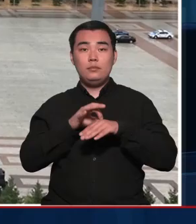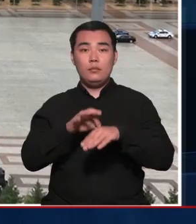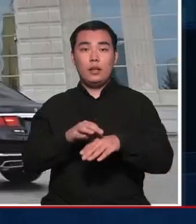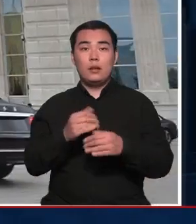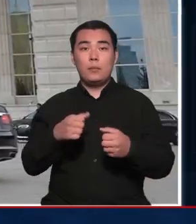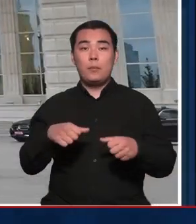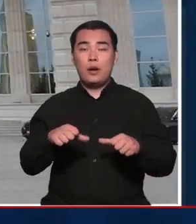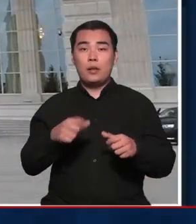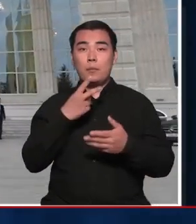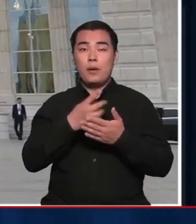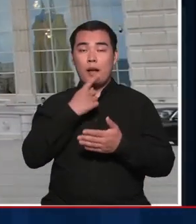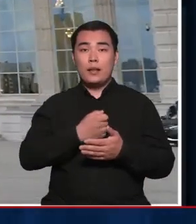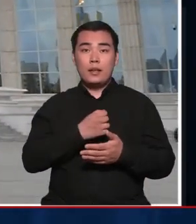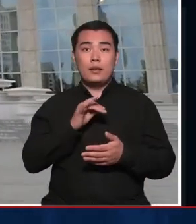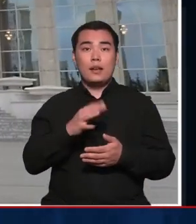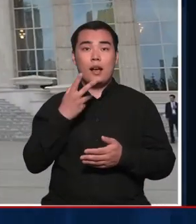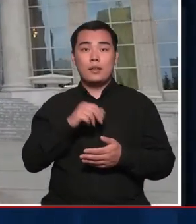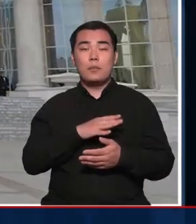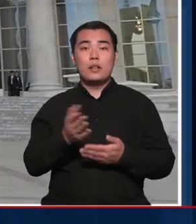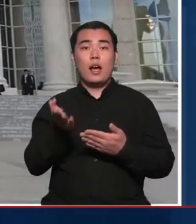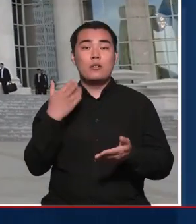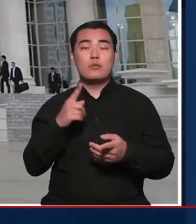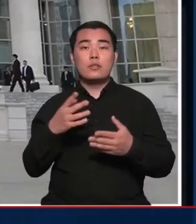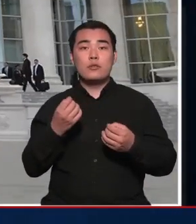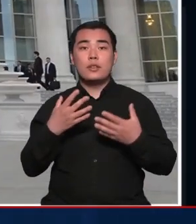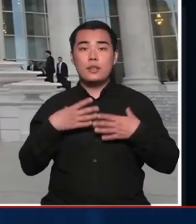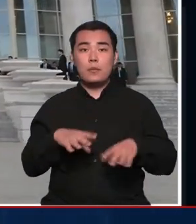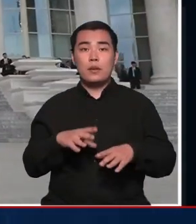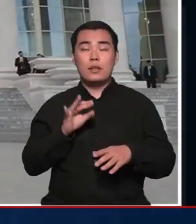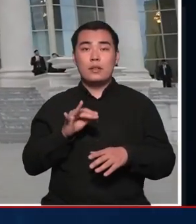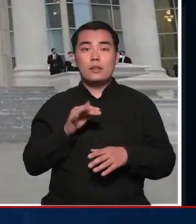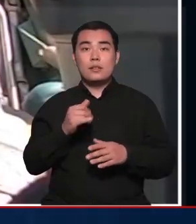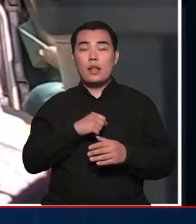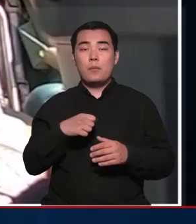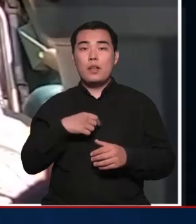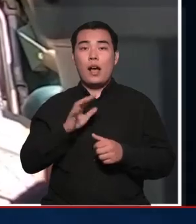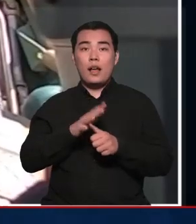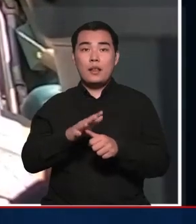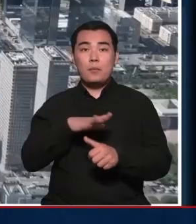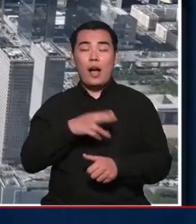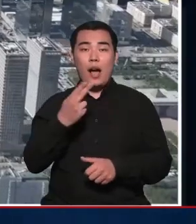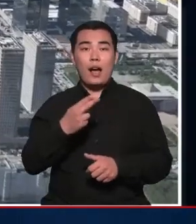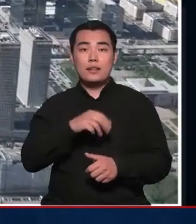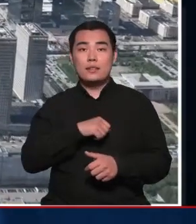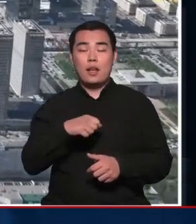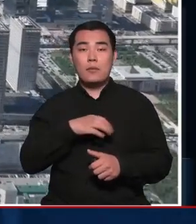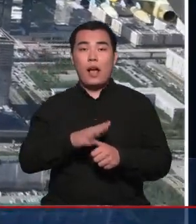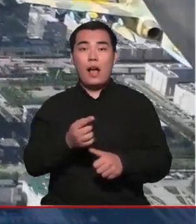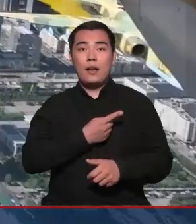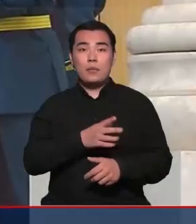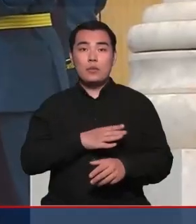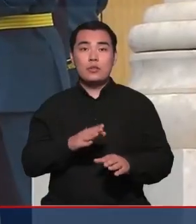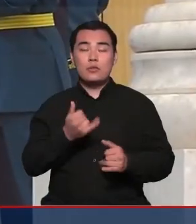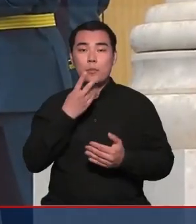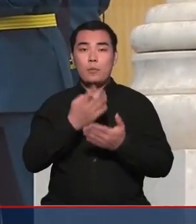мото полка А дальше то чего ранее никогда не было в небе над астаной пронеслась воздушная эскадрилья оставив за